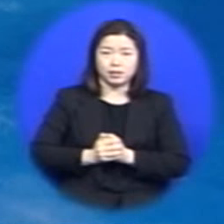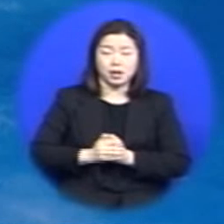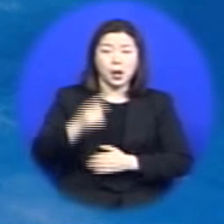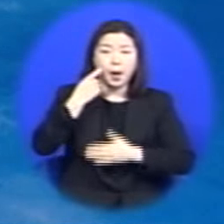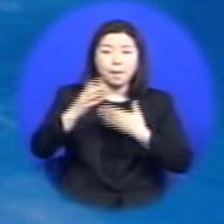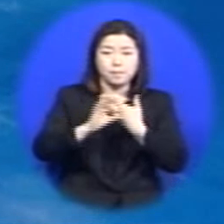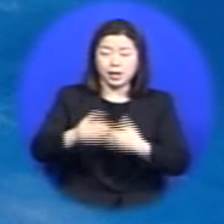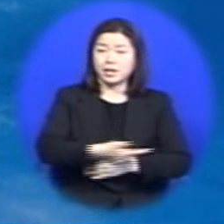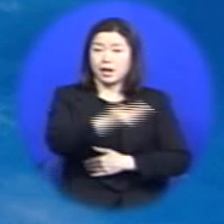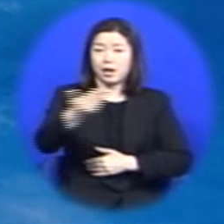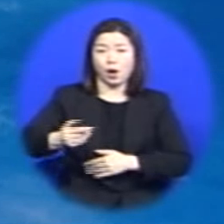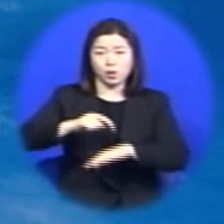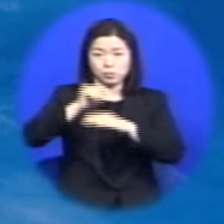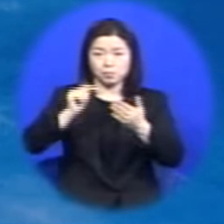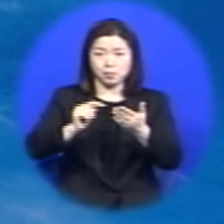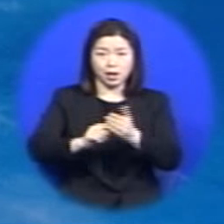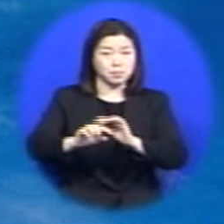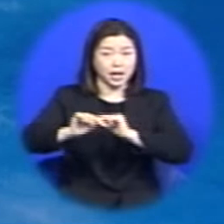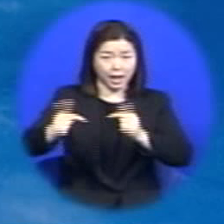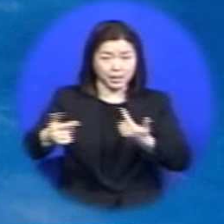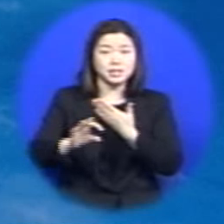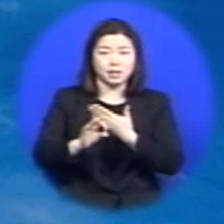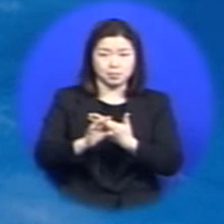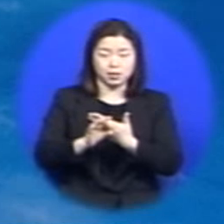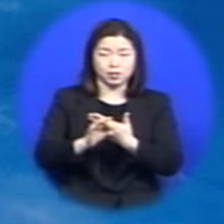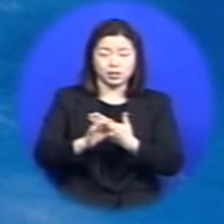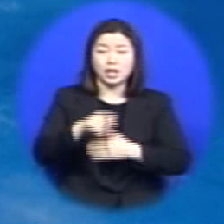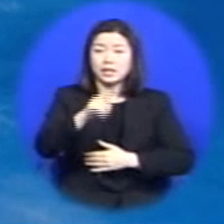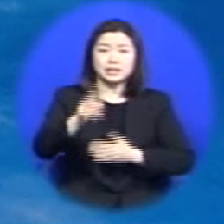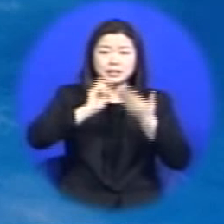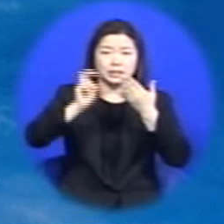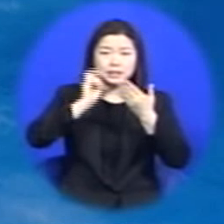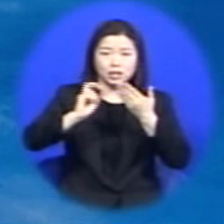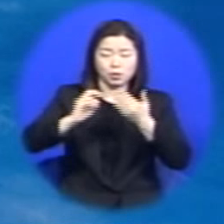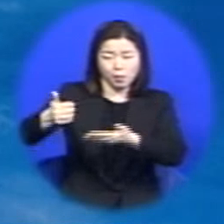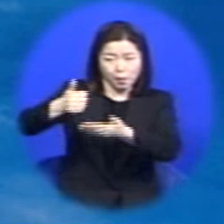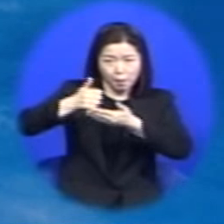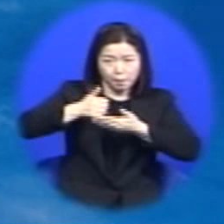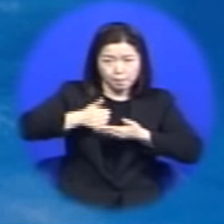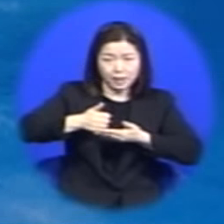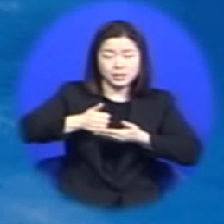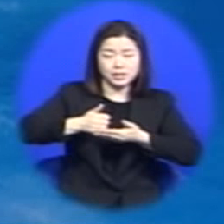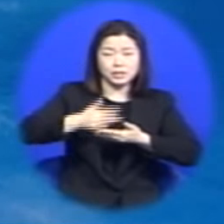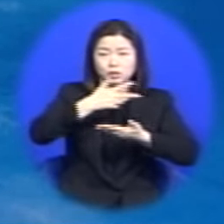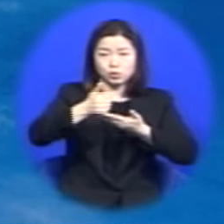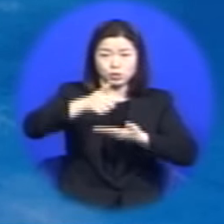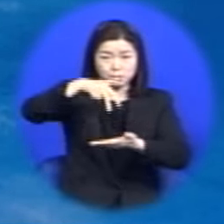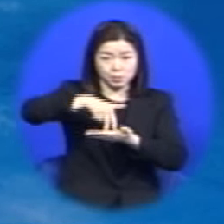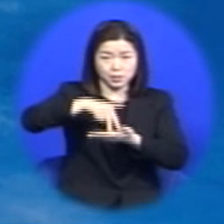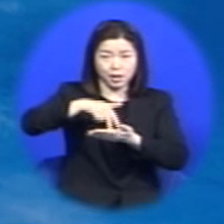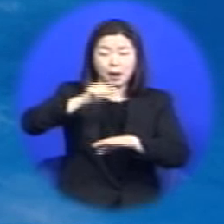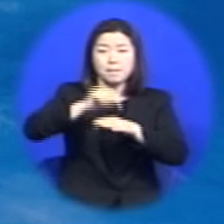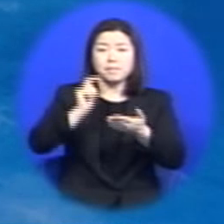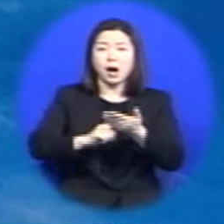만약에 여러분의 마음이 그렇지 않다면 그 찬송을 받으시는 주님은 얼마나 마음이